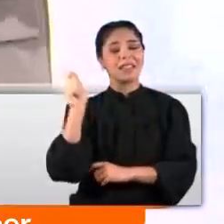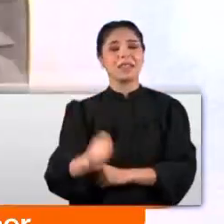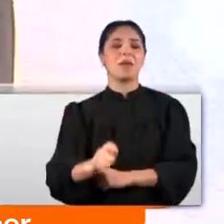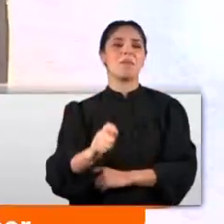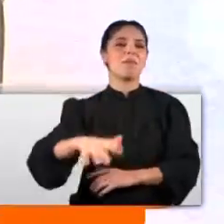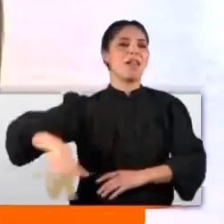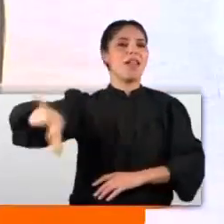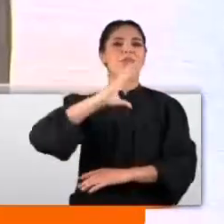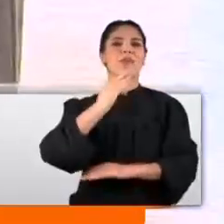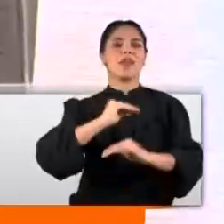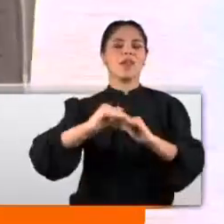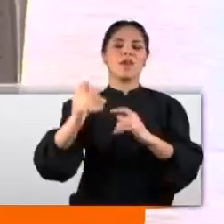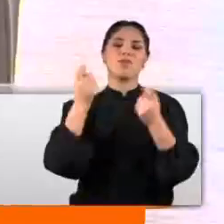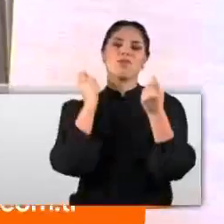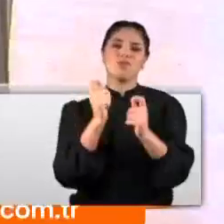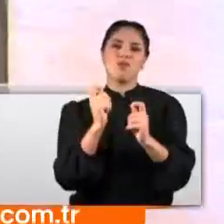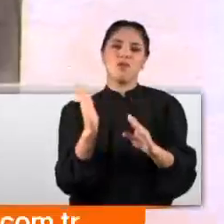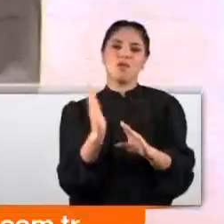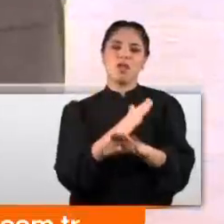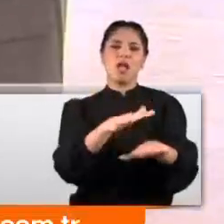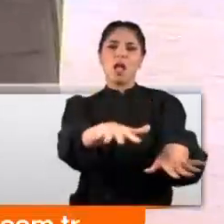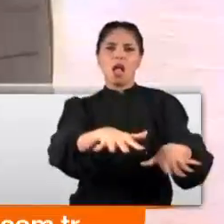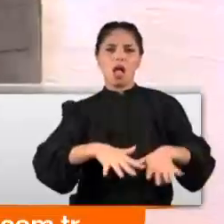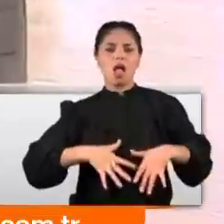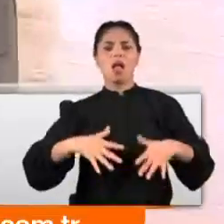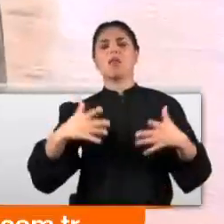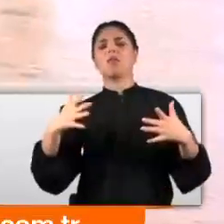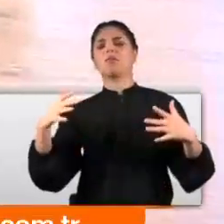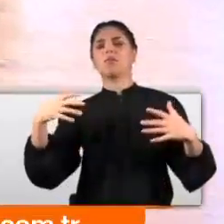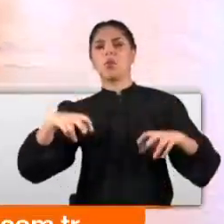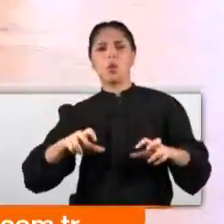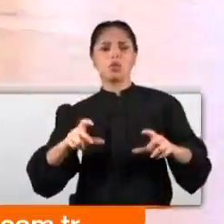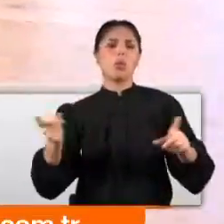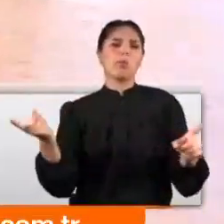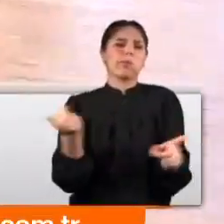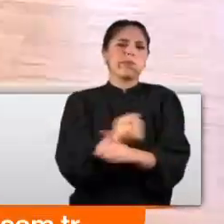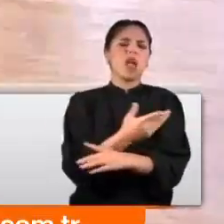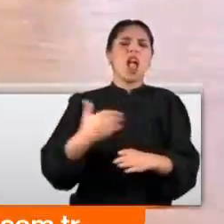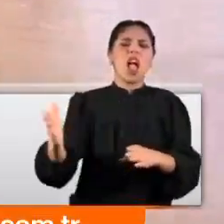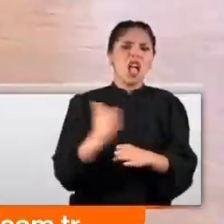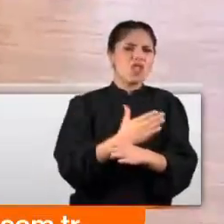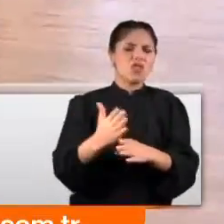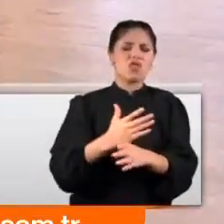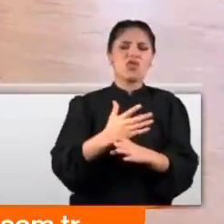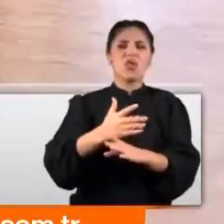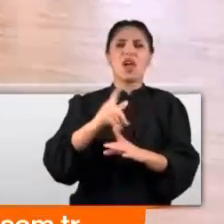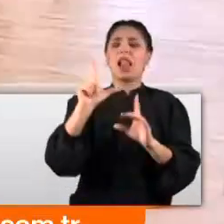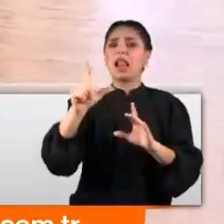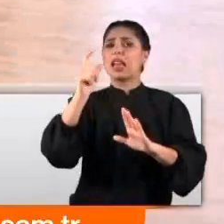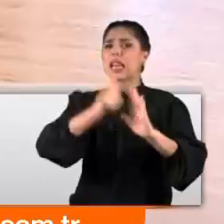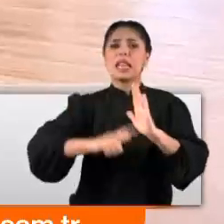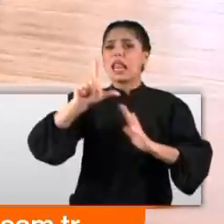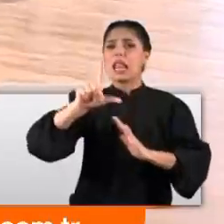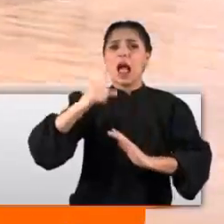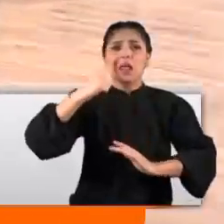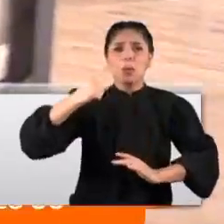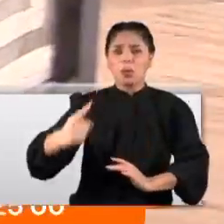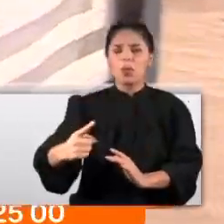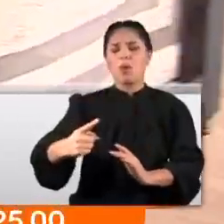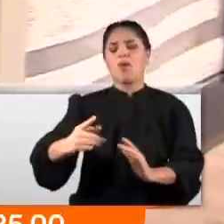için artık pek de kolay değil. Çünkü halısı, kilimi, mobilyası, beyaz eşyası derken ihtiyaç listesi uzayıp gidiyor.